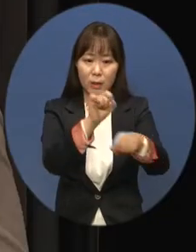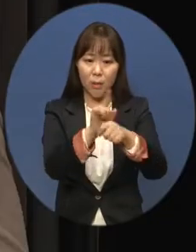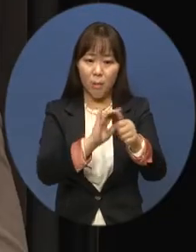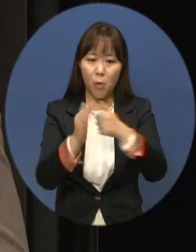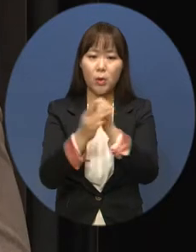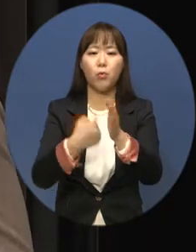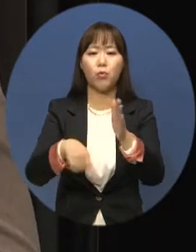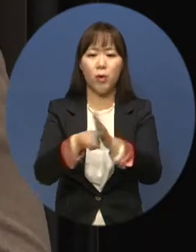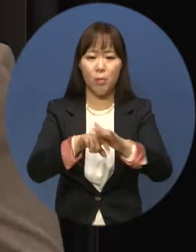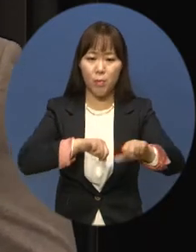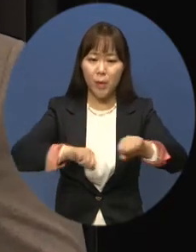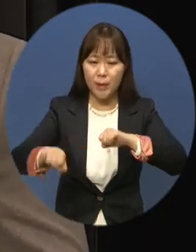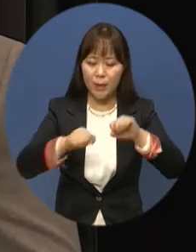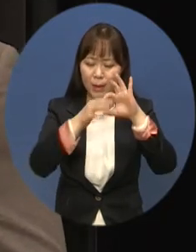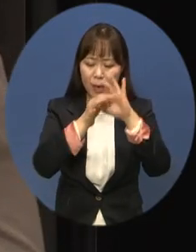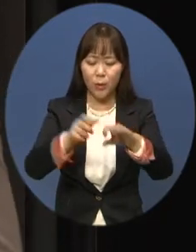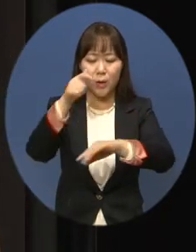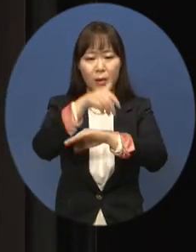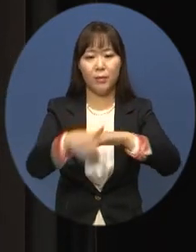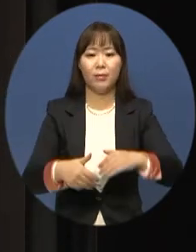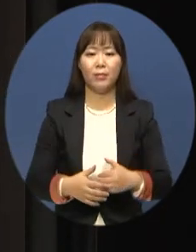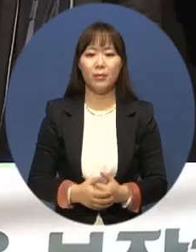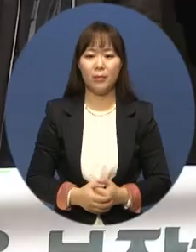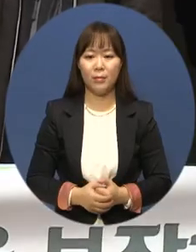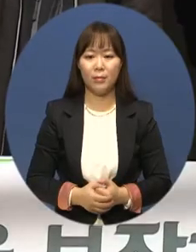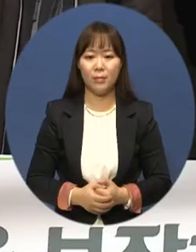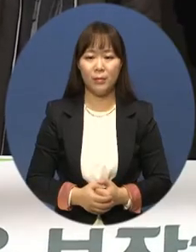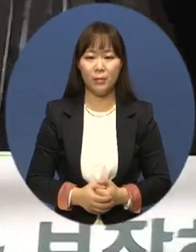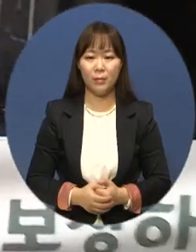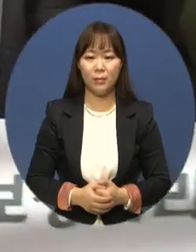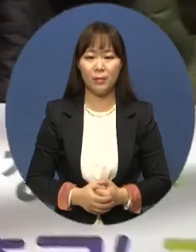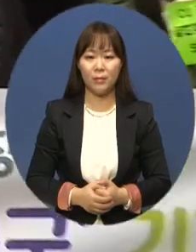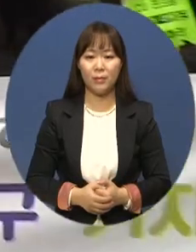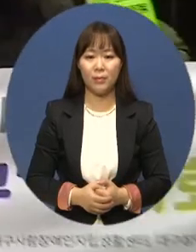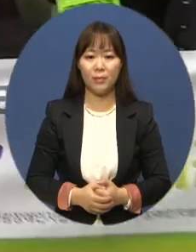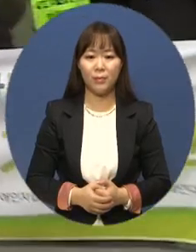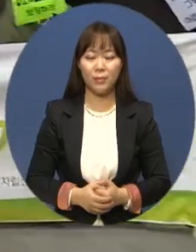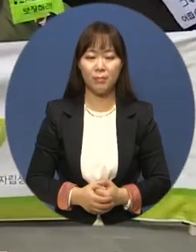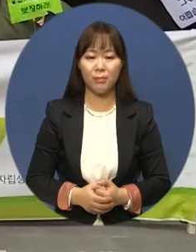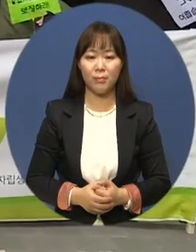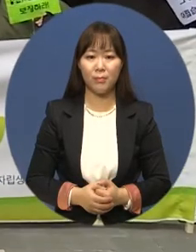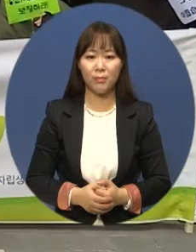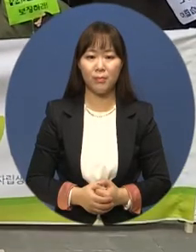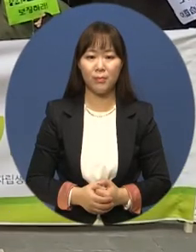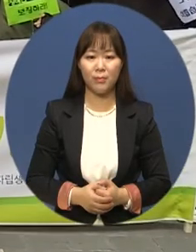보장을 위한 움직임을 지속할 예정입니다. 복지TV 뉴스 박성용입니다.